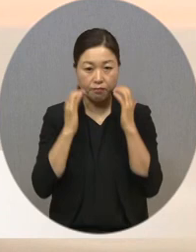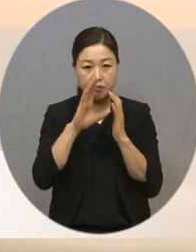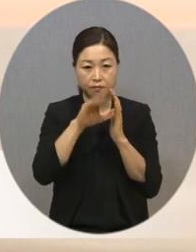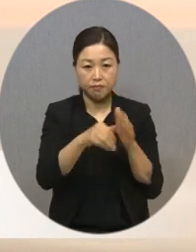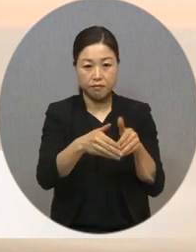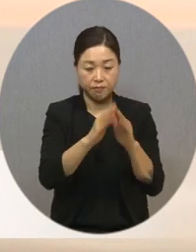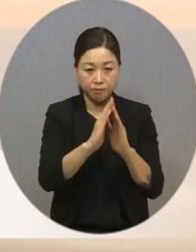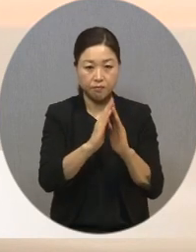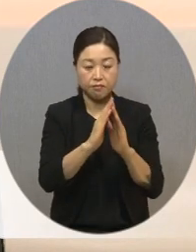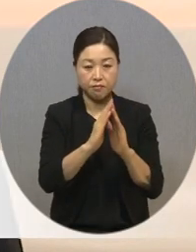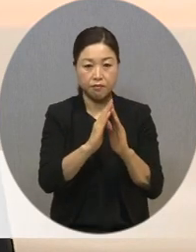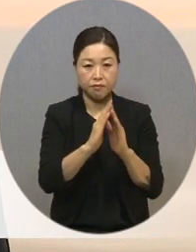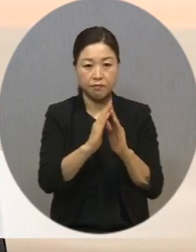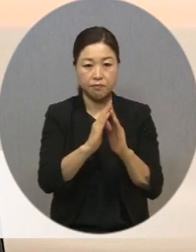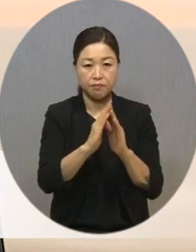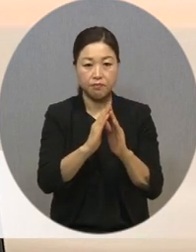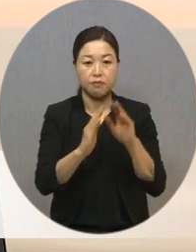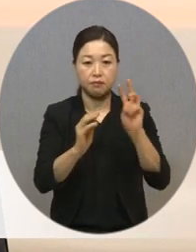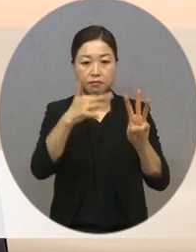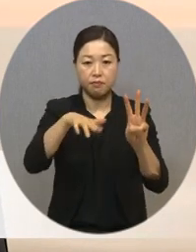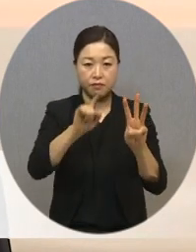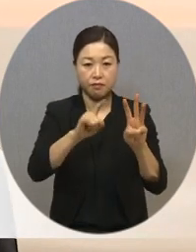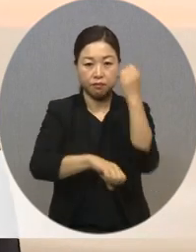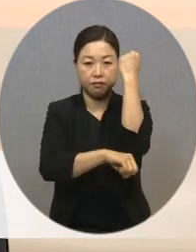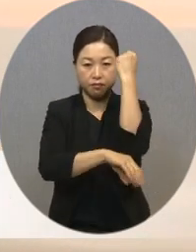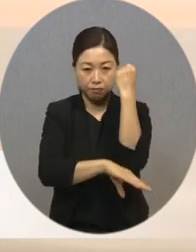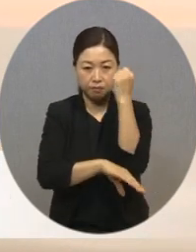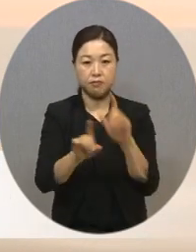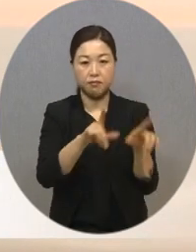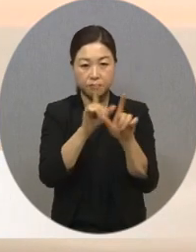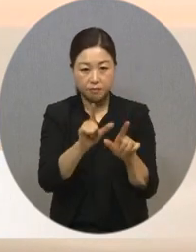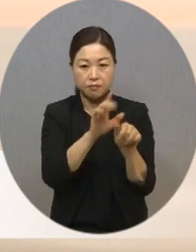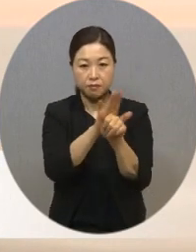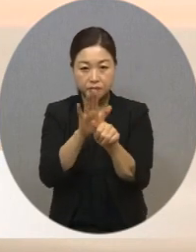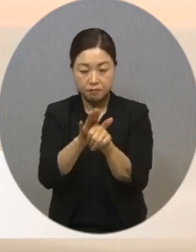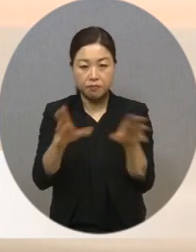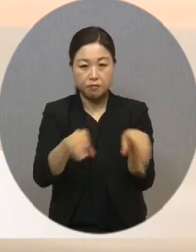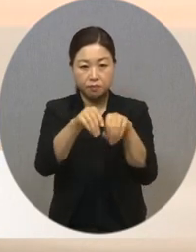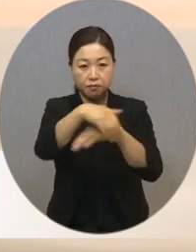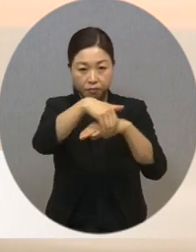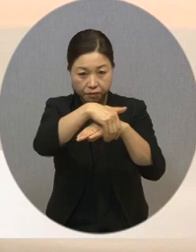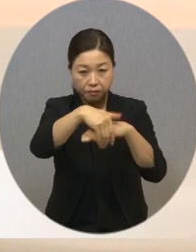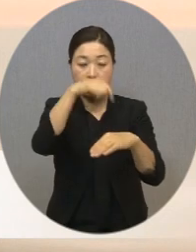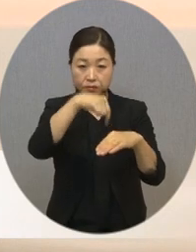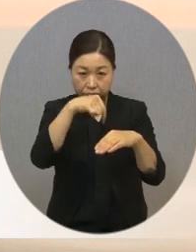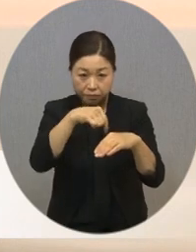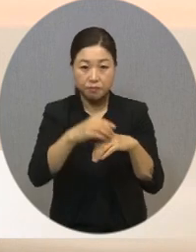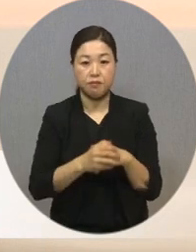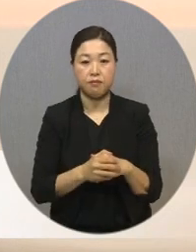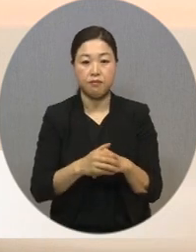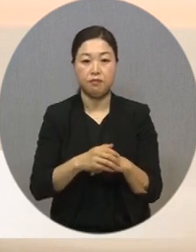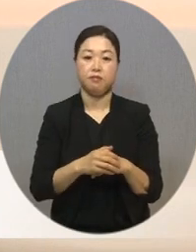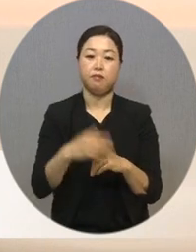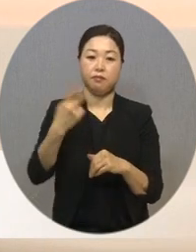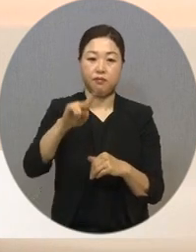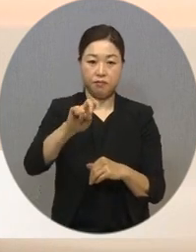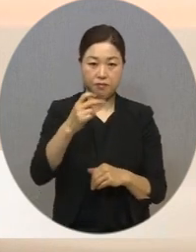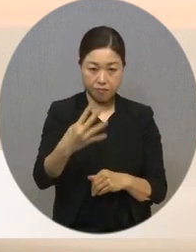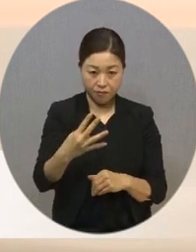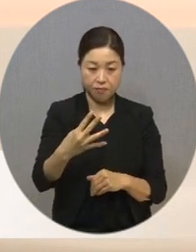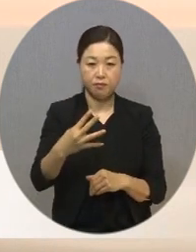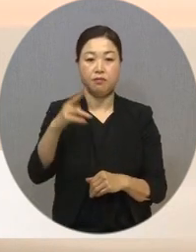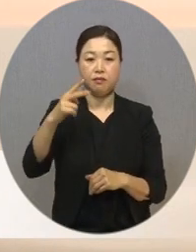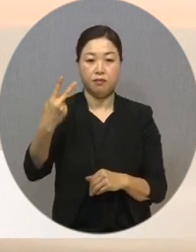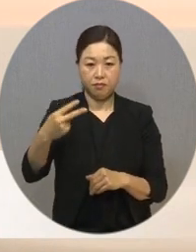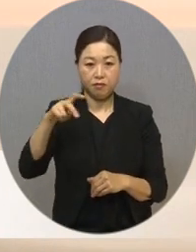세웠던 어 제 3차 기초생활보장 종합계획 속에서 어떻게 어 우리들이 2024년